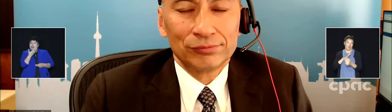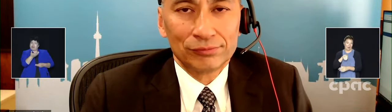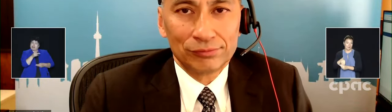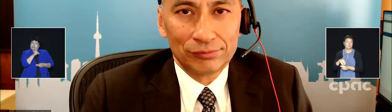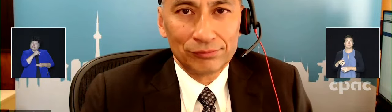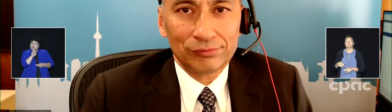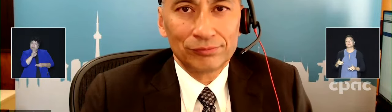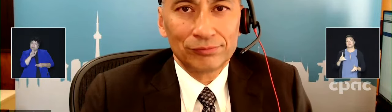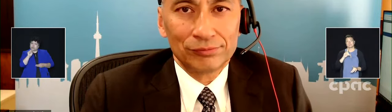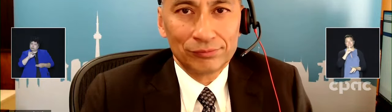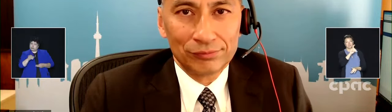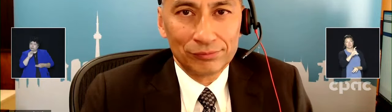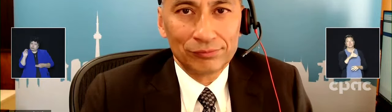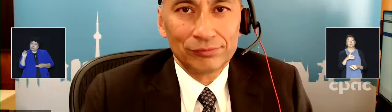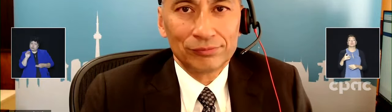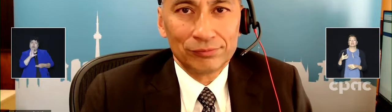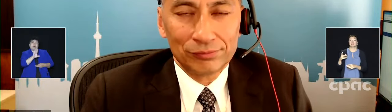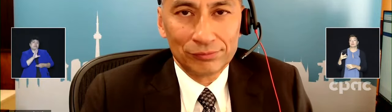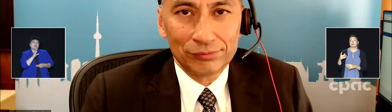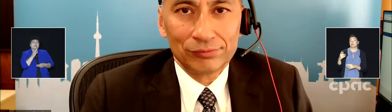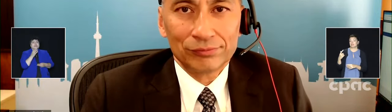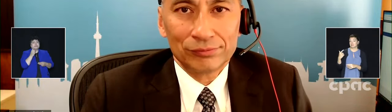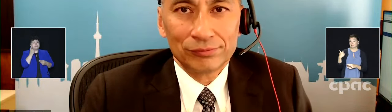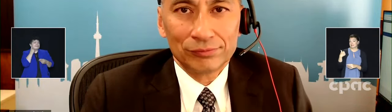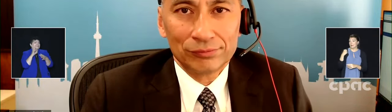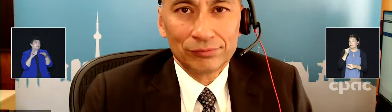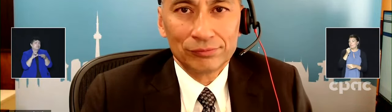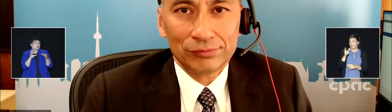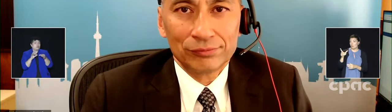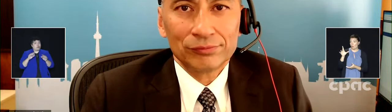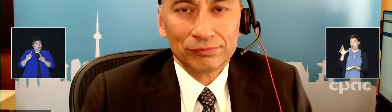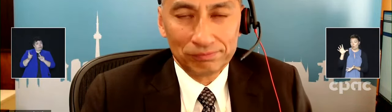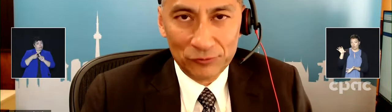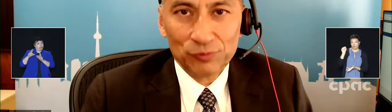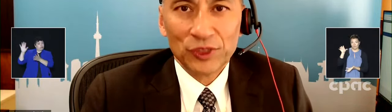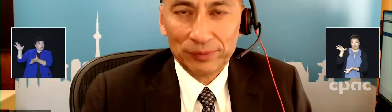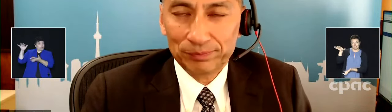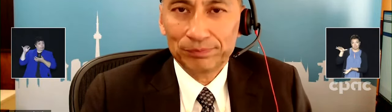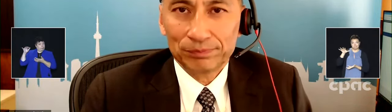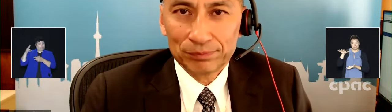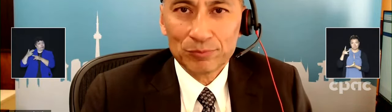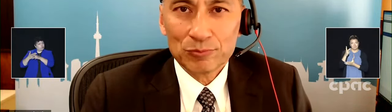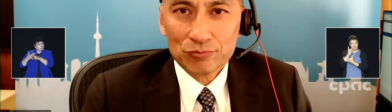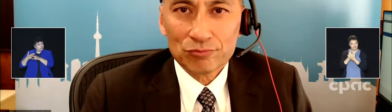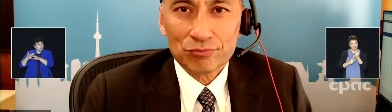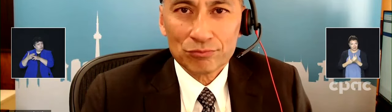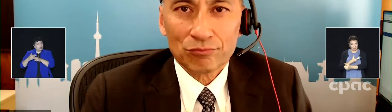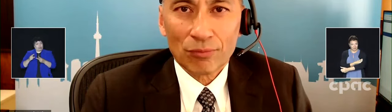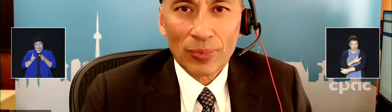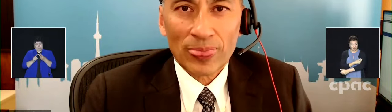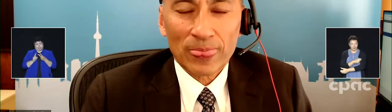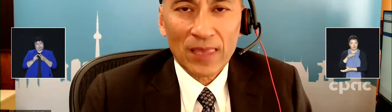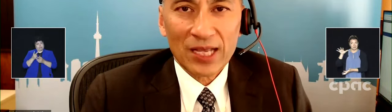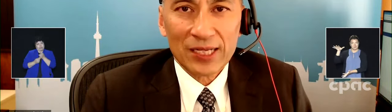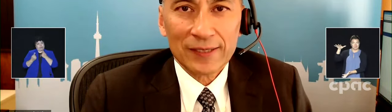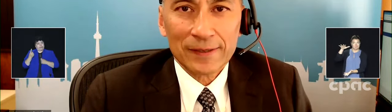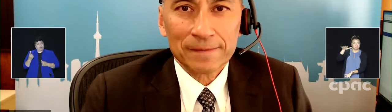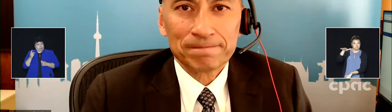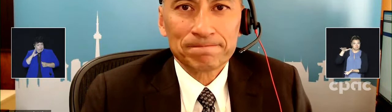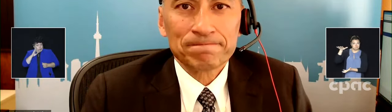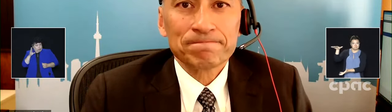livraisons du vaccin bivalent vont arriver bientôt. Est-ce qu'elles vont être accessibles